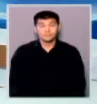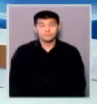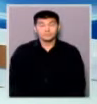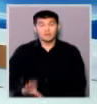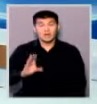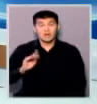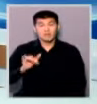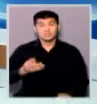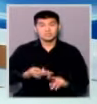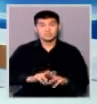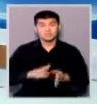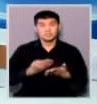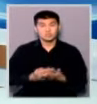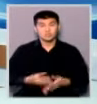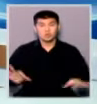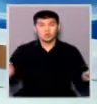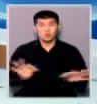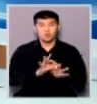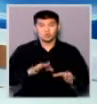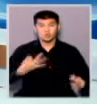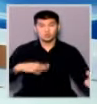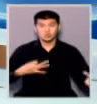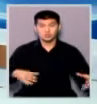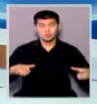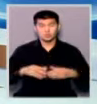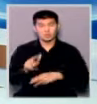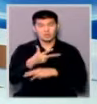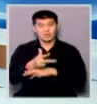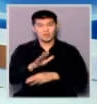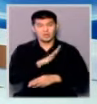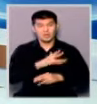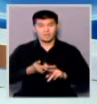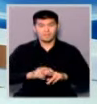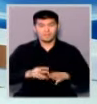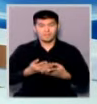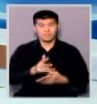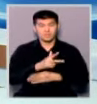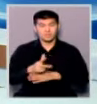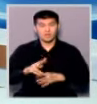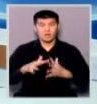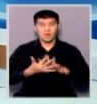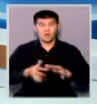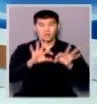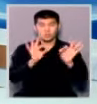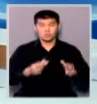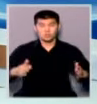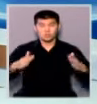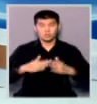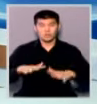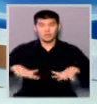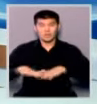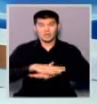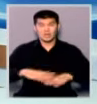Ақжелең күй терапиясы хабары Құрманғазы ауданының күйшілерін бейне таспаға жазды. Кезекті түсірілімде аудандық мәдениет үйінің жеделі